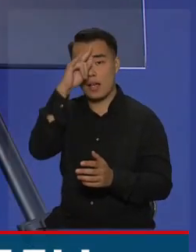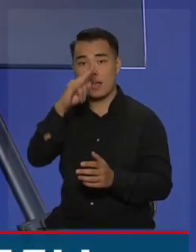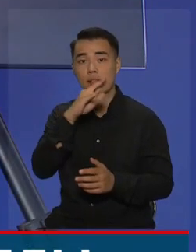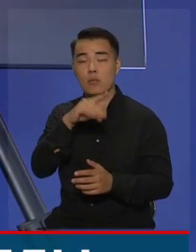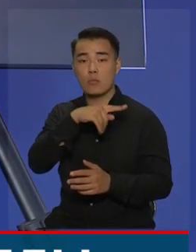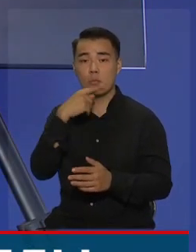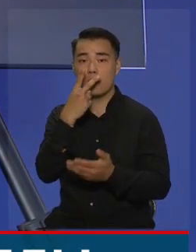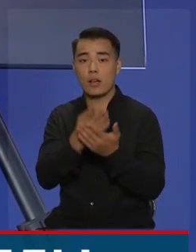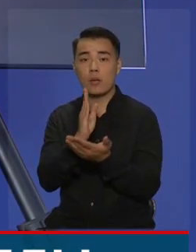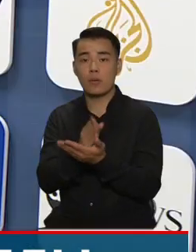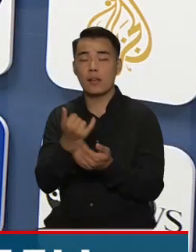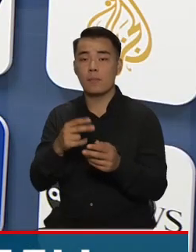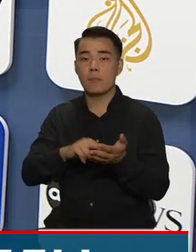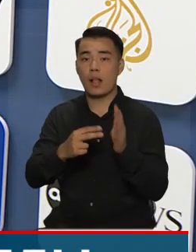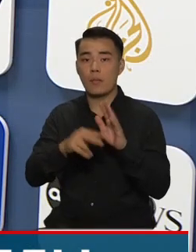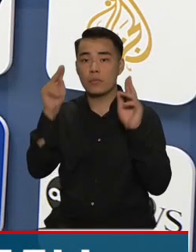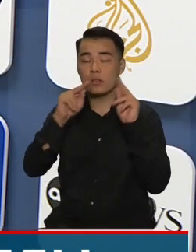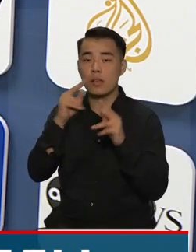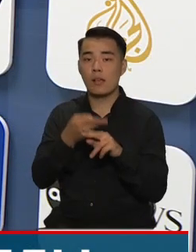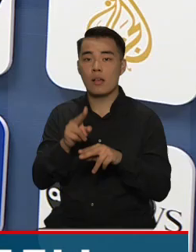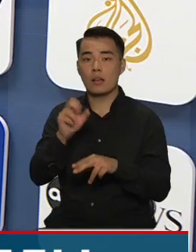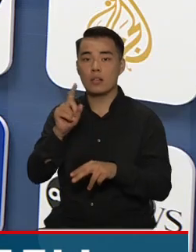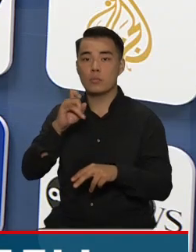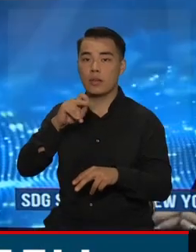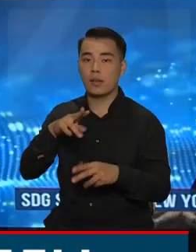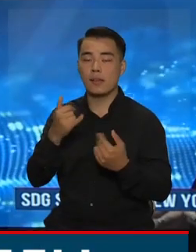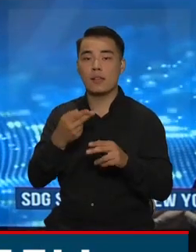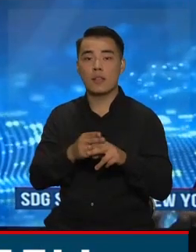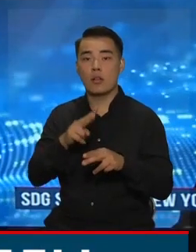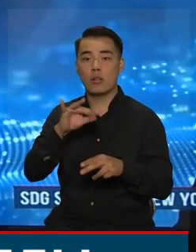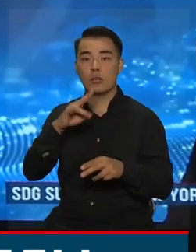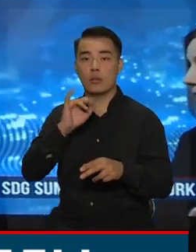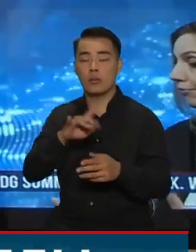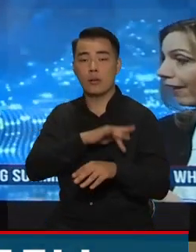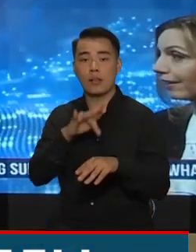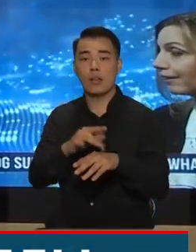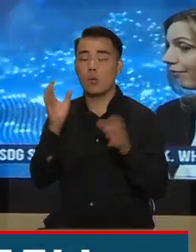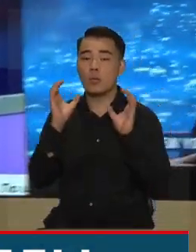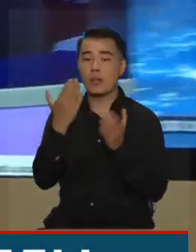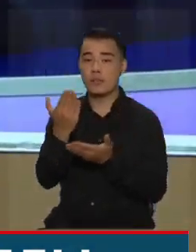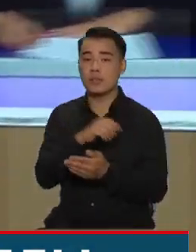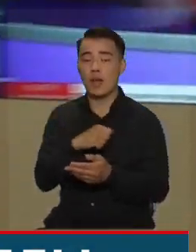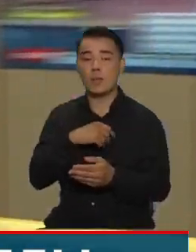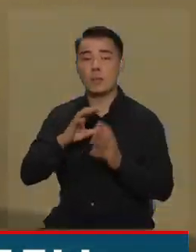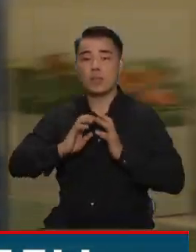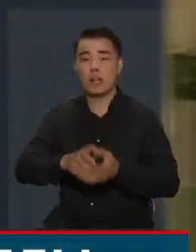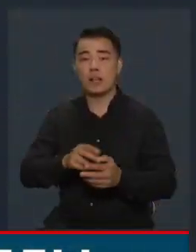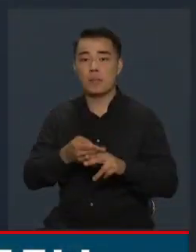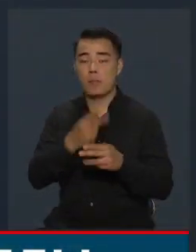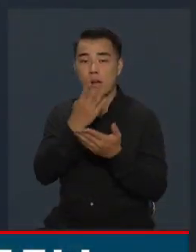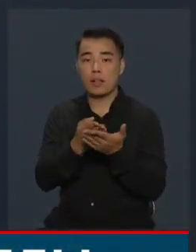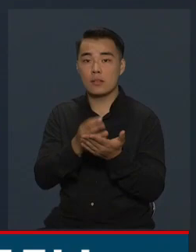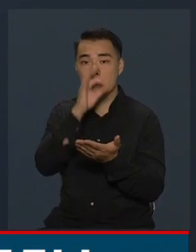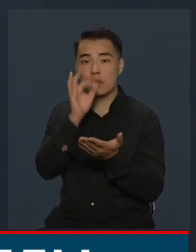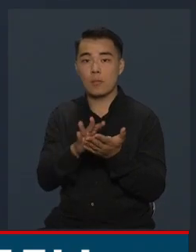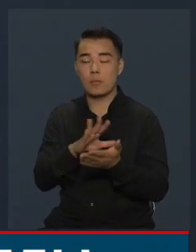тілдерінде өтеді. Оқу бағдарламалары Колумбия, Беркли, Принстон және Лондон қалалық университеттері қолданатын әлемдік тәжірибеге негізделген. Қайырлы